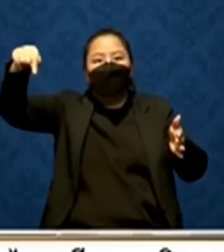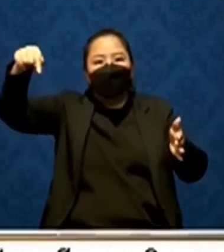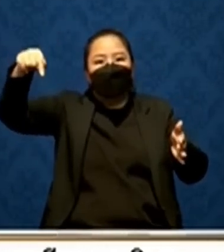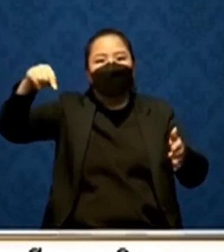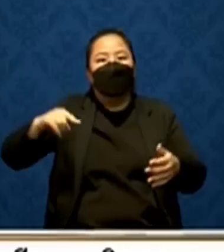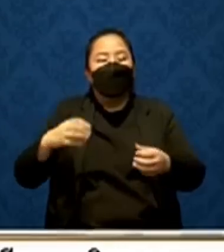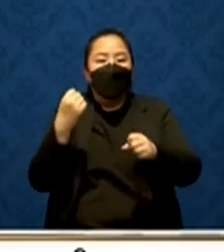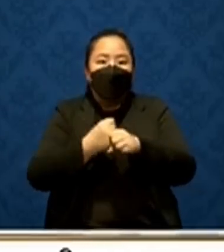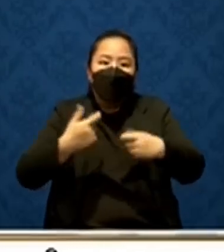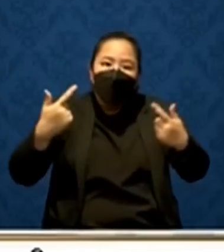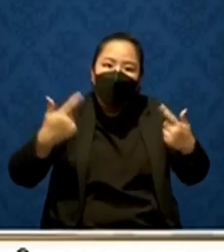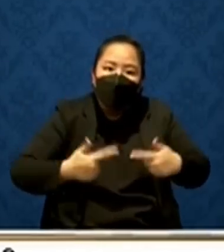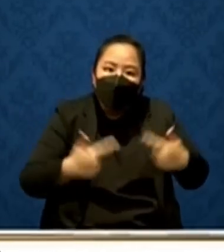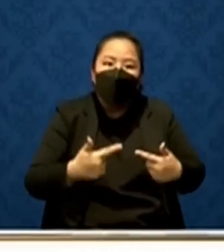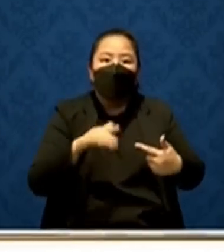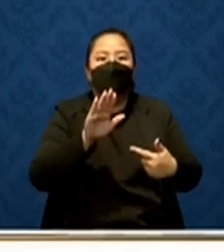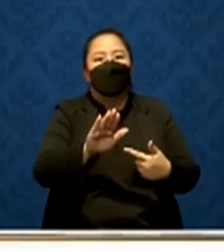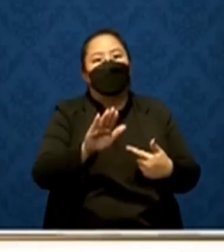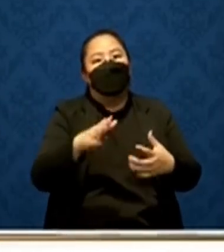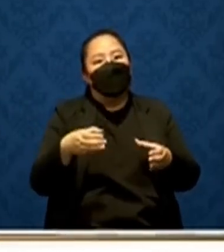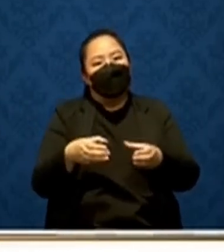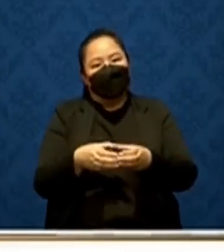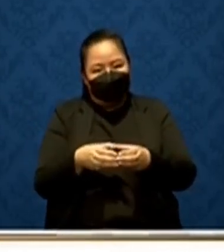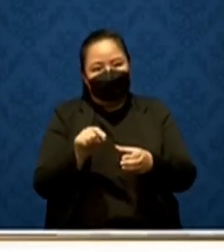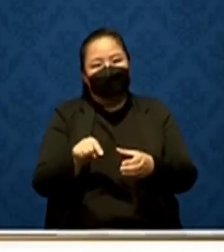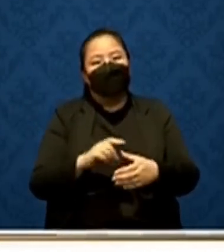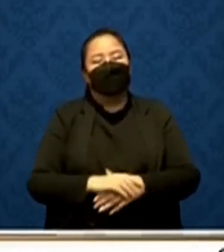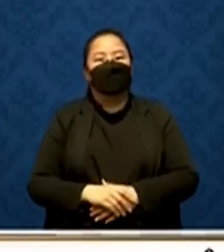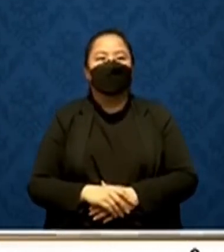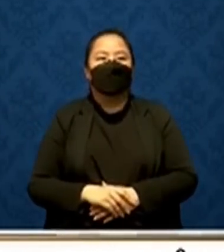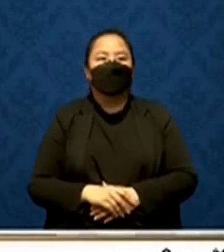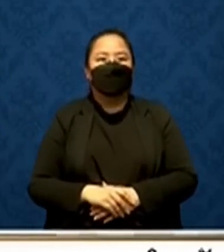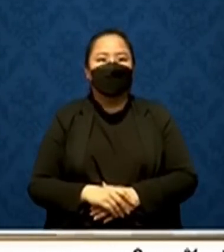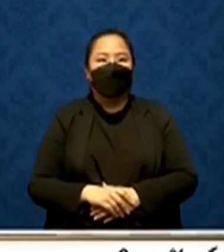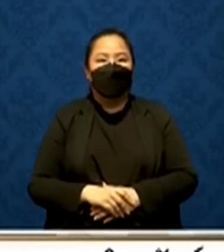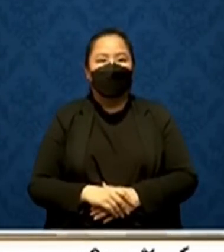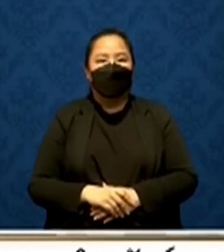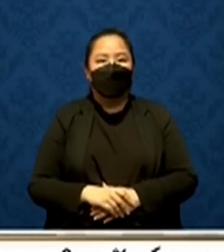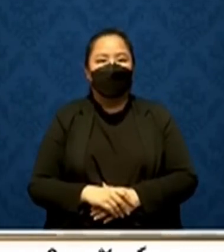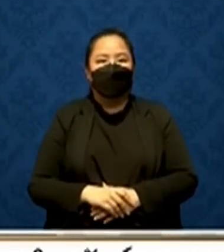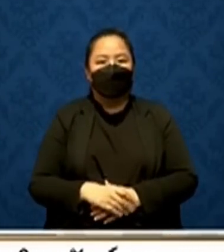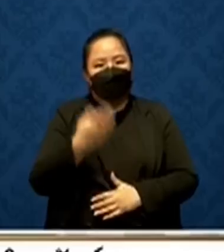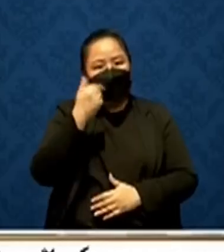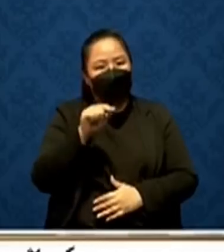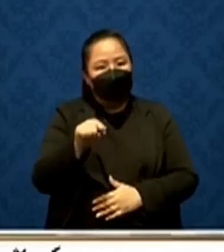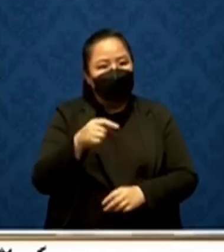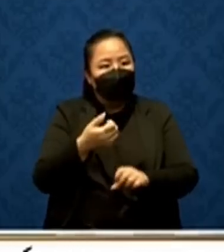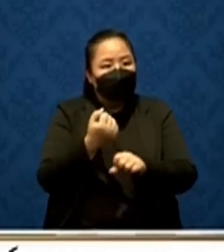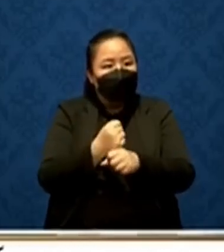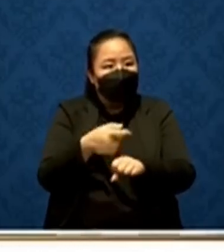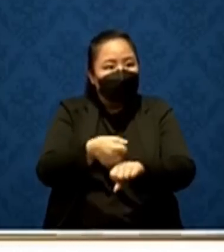ทำสงครามกับชนกลุ่มน้อยแต่แต่ก็เกิดเหตุการณ์ไม่ได้ปฏิบัติ